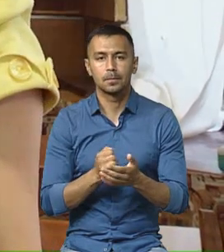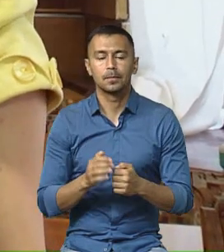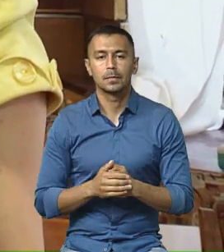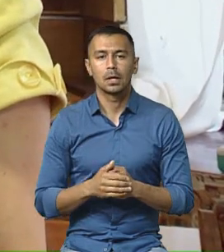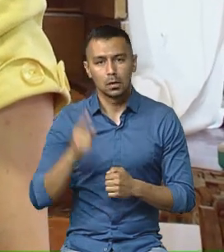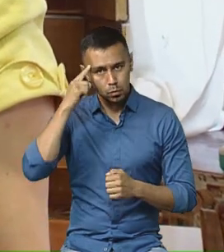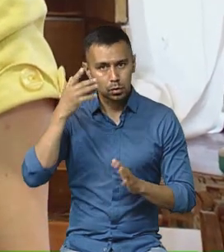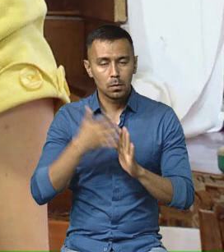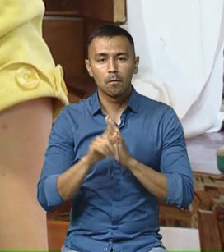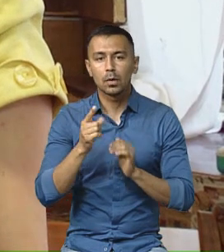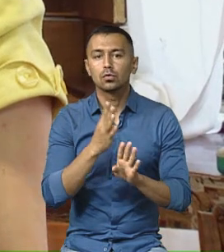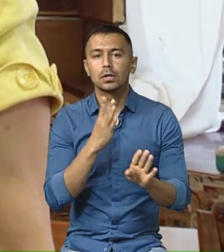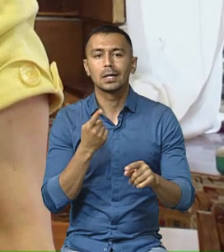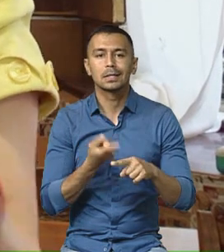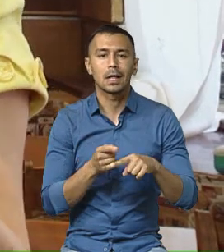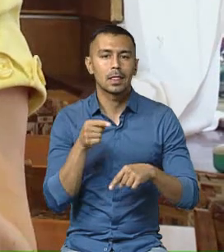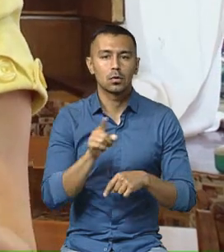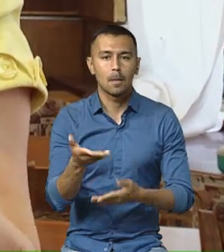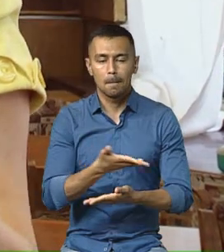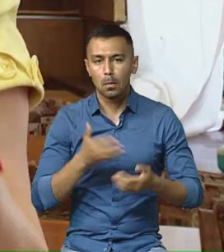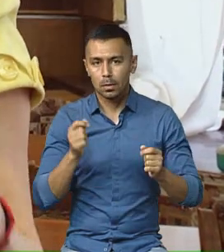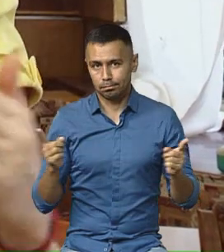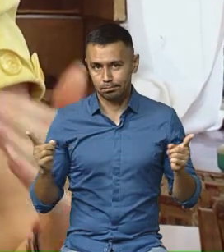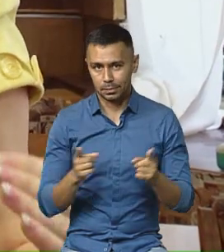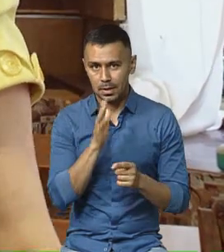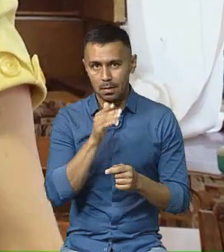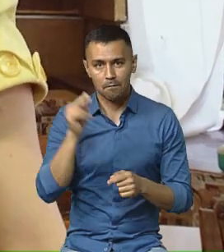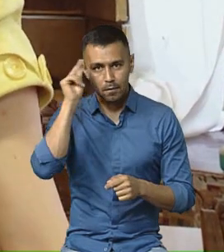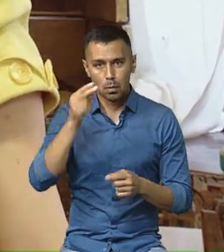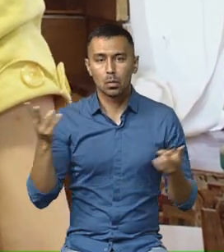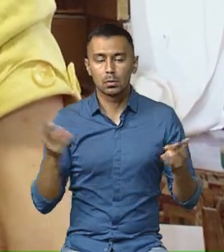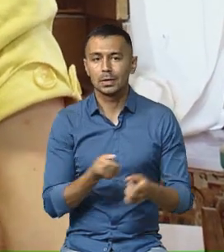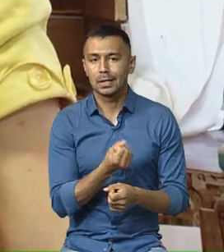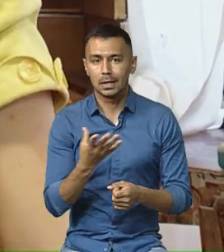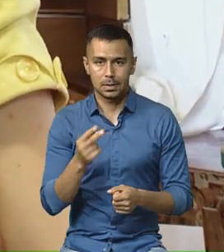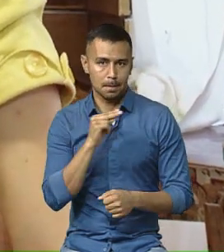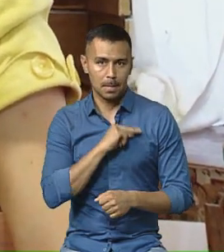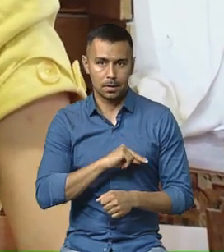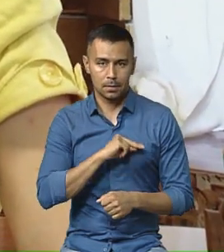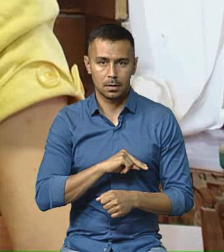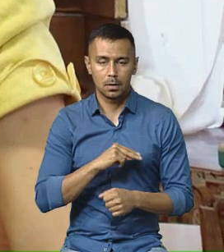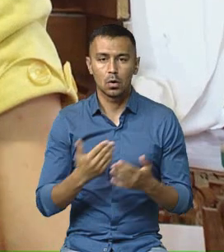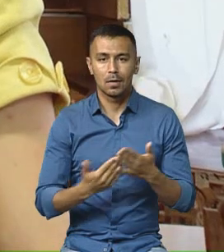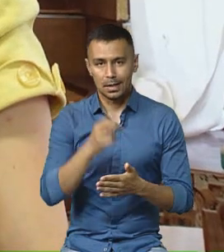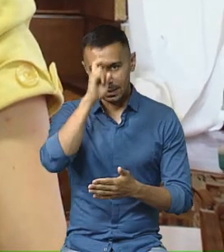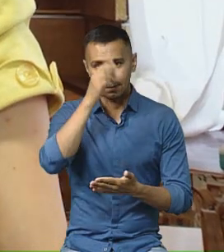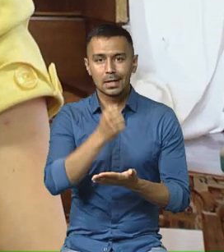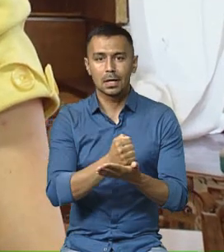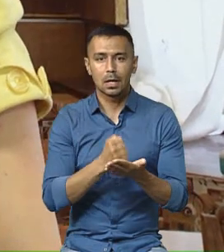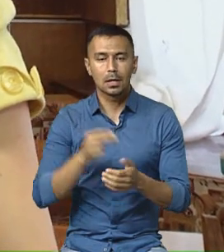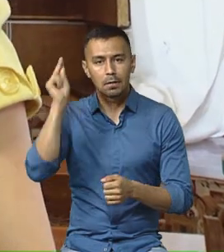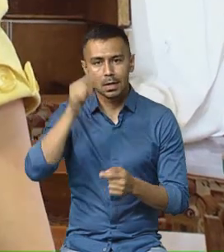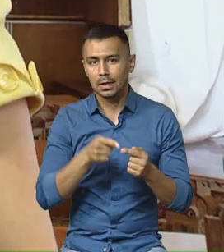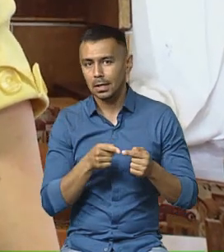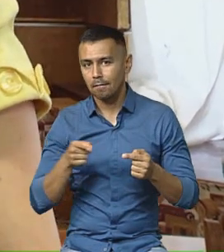Ну, зрозуміло, в першу чергу, це те, що ми можемо за коротший термін вивчити потрібну кількість нам працівників. За новим державним стандартом навчання